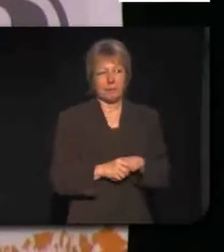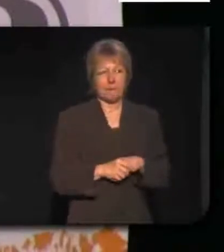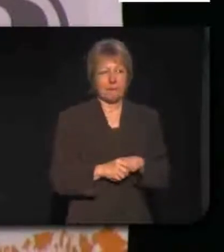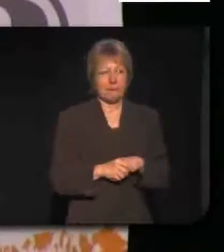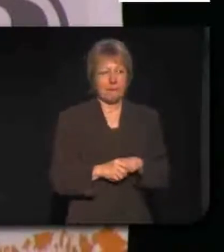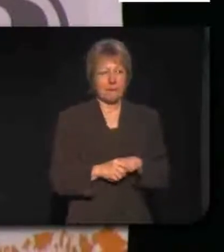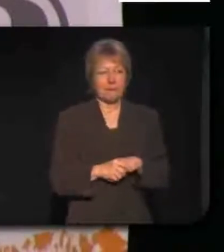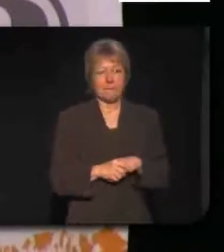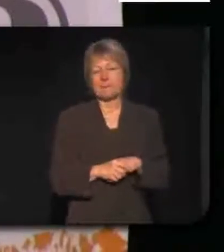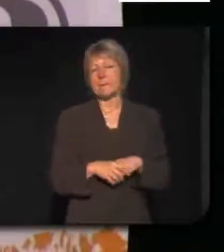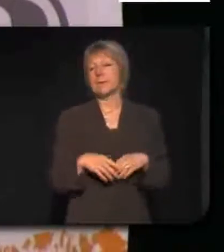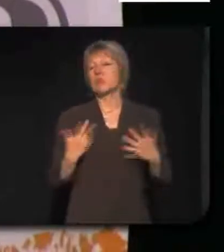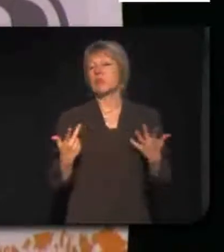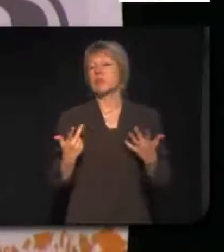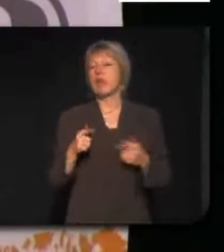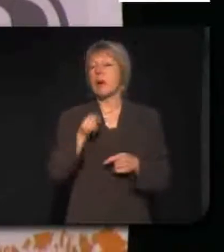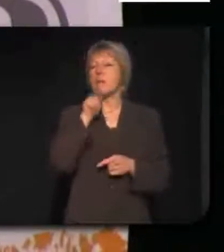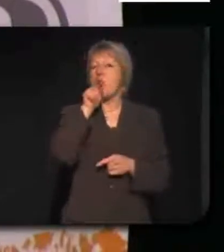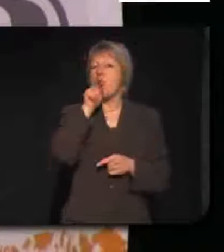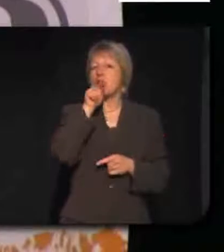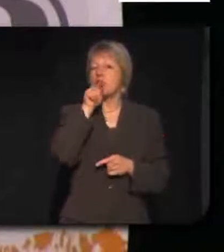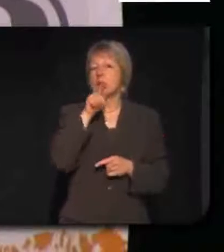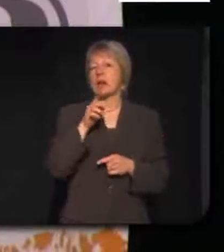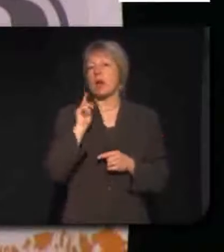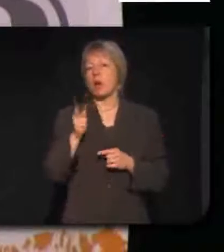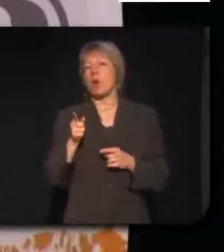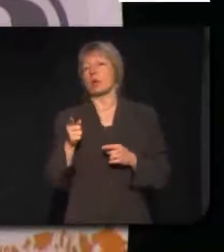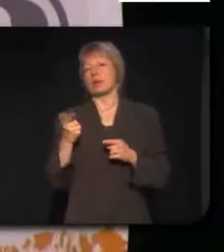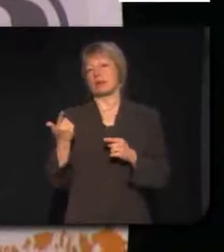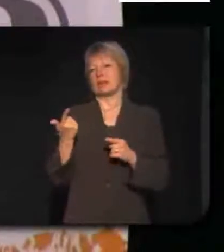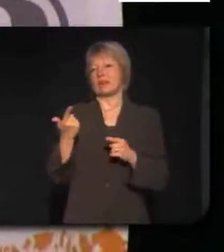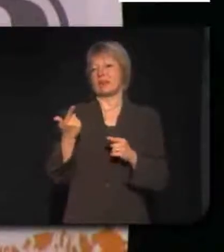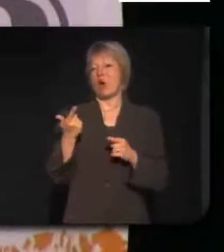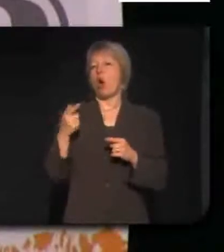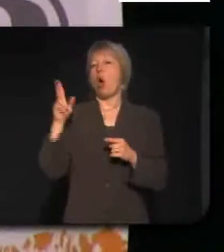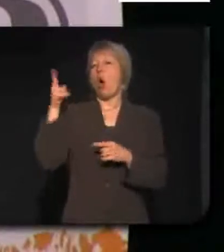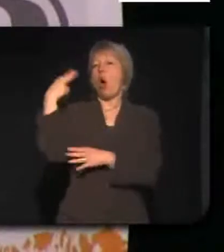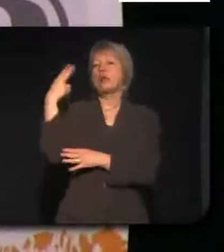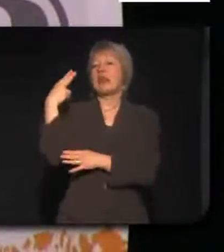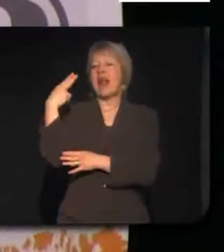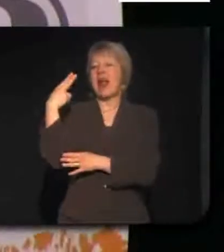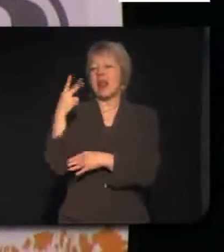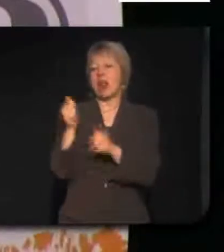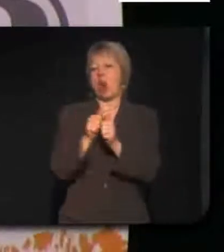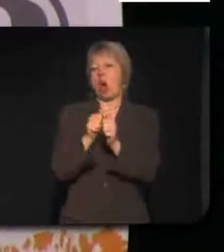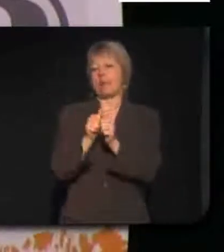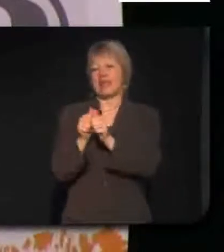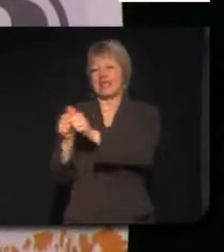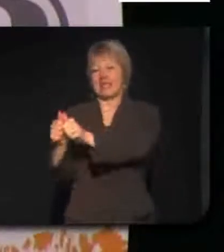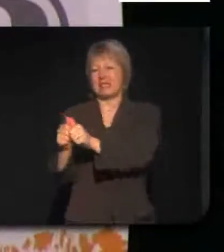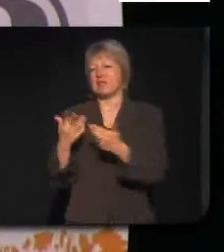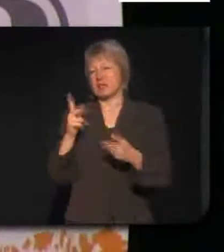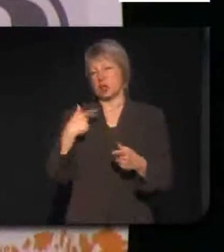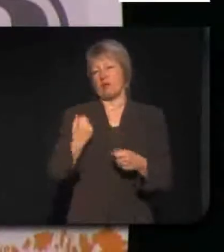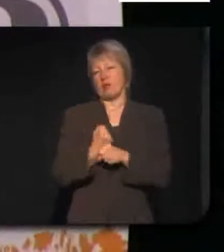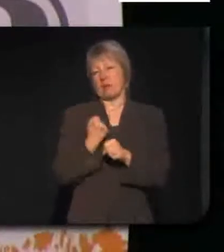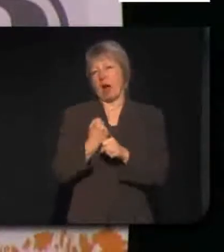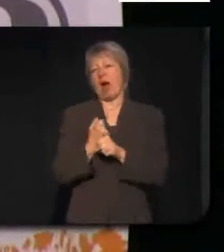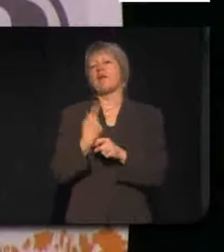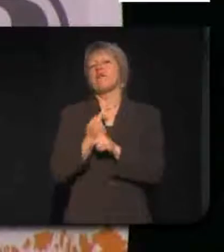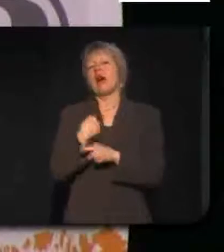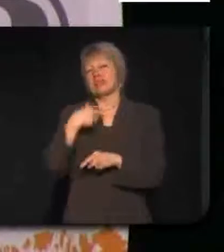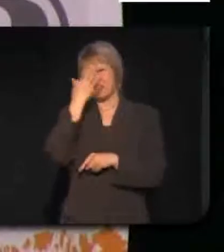Liebe Partei der möwenpicker und Hotel Lobbyisten was machen wir mit Ihnen beinahe hätten wir sie ja vergessen